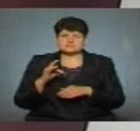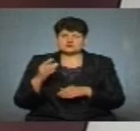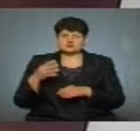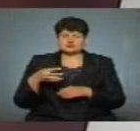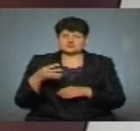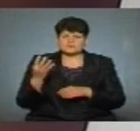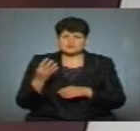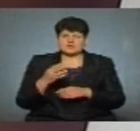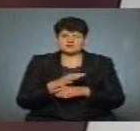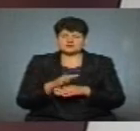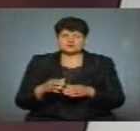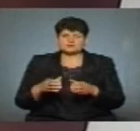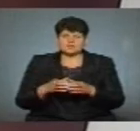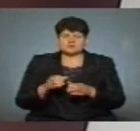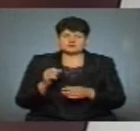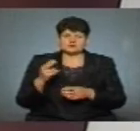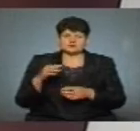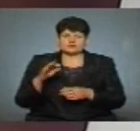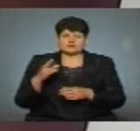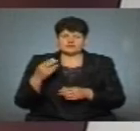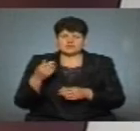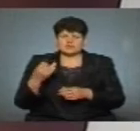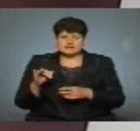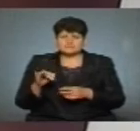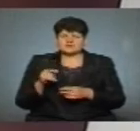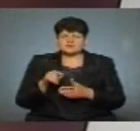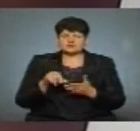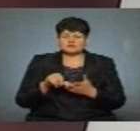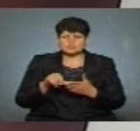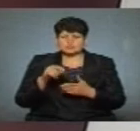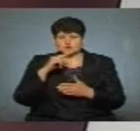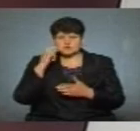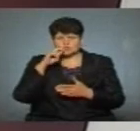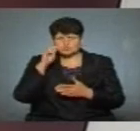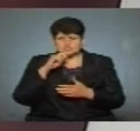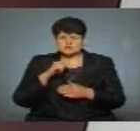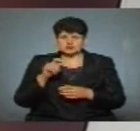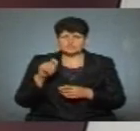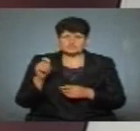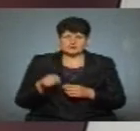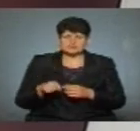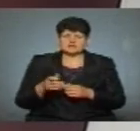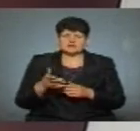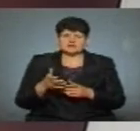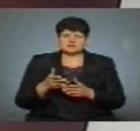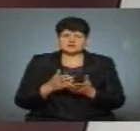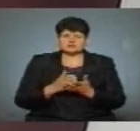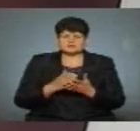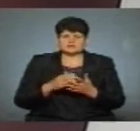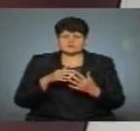44-ї артилерійської бригади Андрієм Довгим. Він – учасник російсько-української війни, каже, на фронті служив півтора